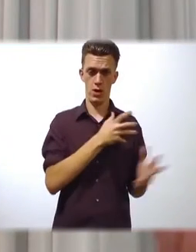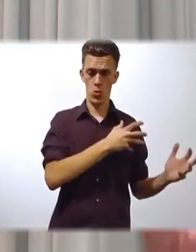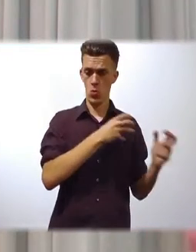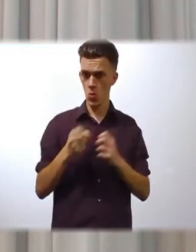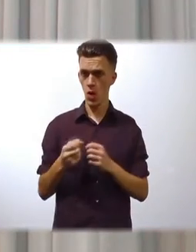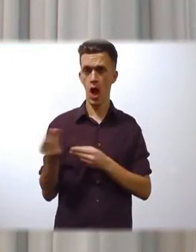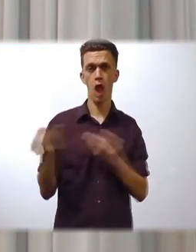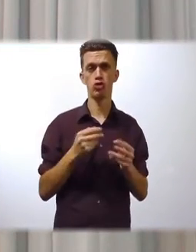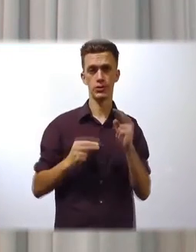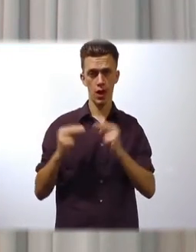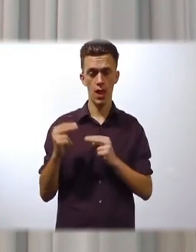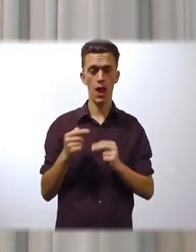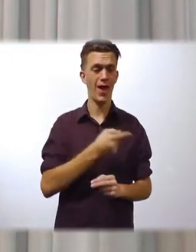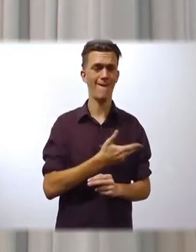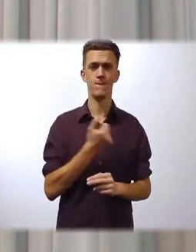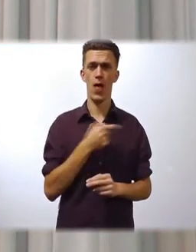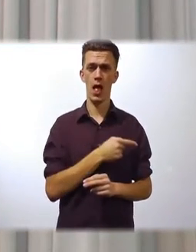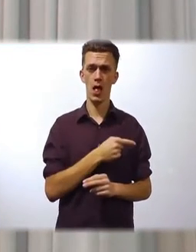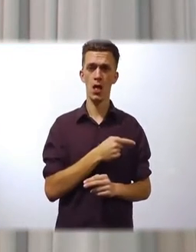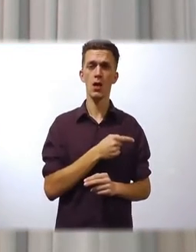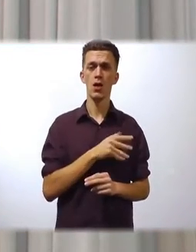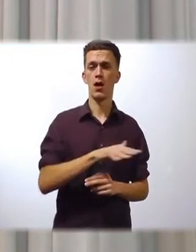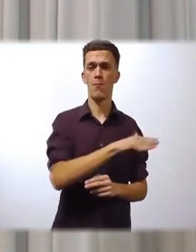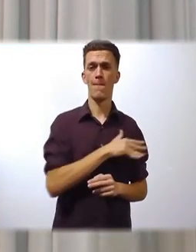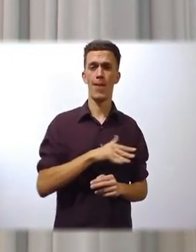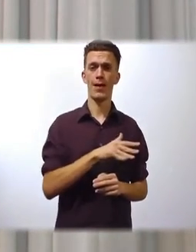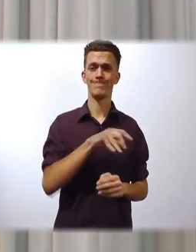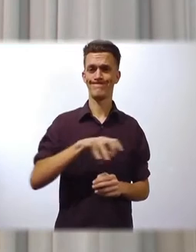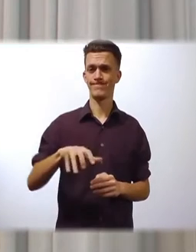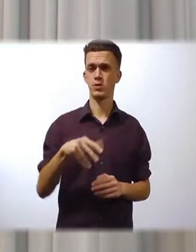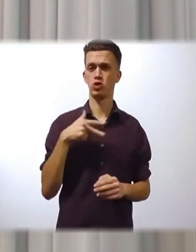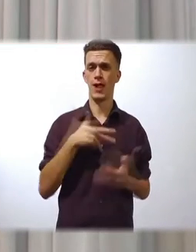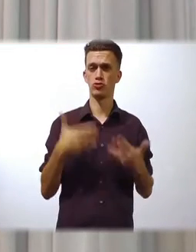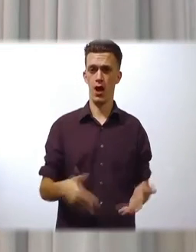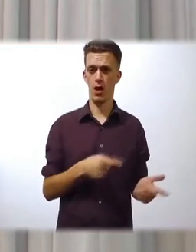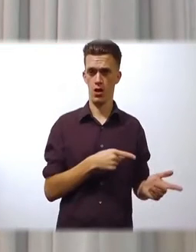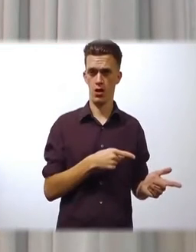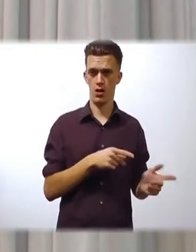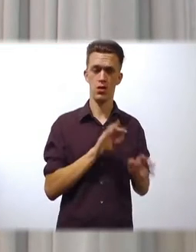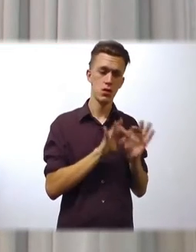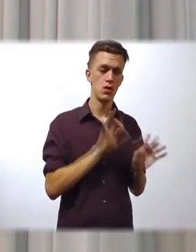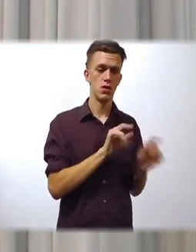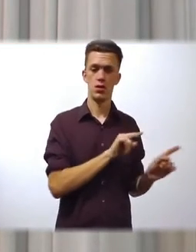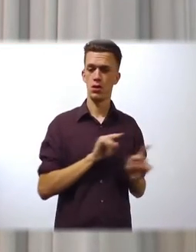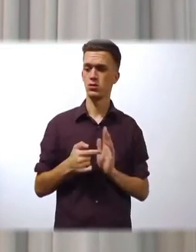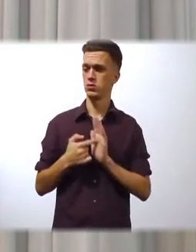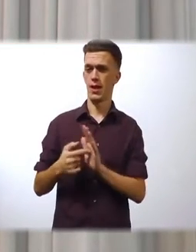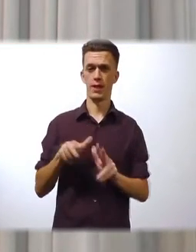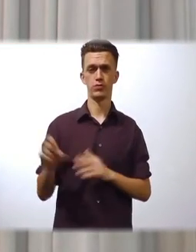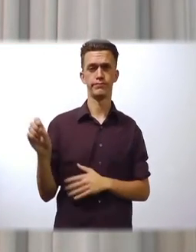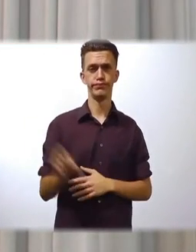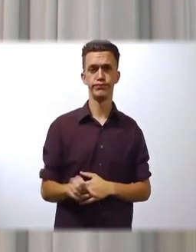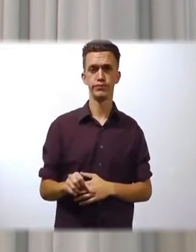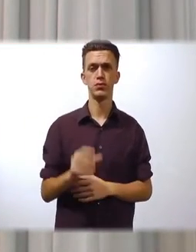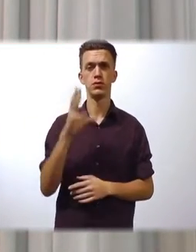die ostdeutschen Jugendlichen den Eindruck bekamen, dass sie in einem Land leben, wo es sich gut leben lässt, in einem Sozialismus und dass